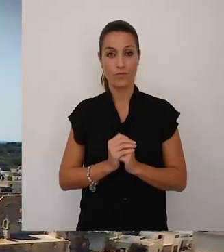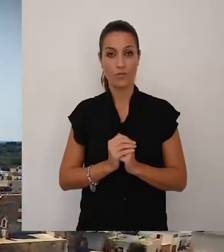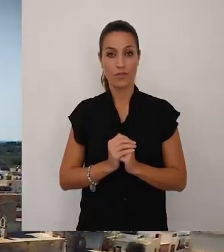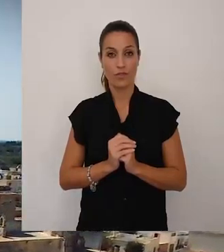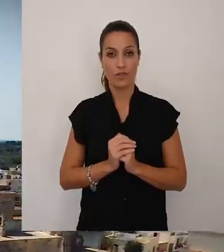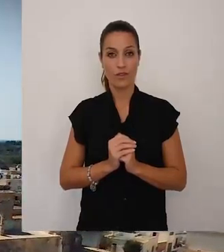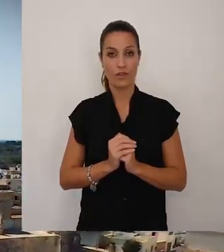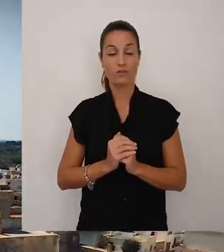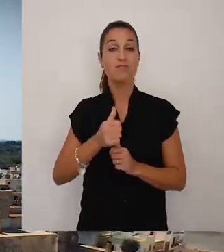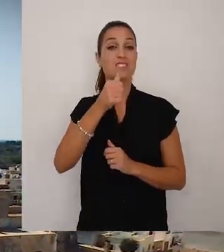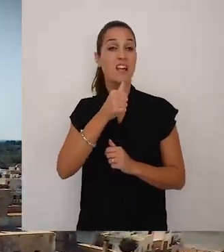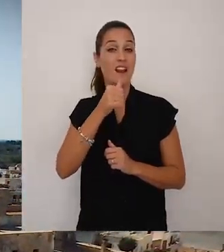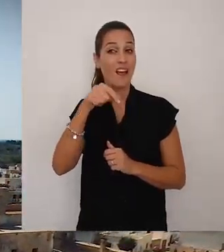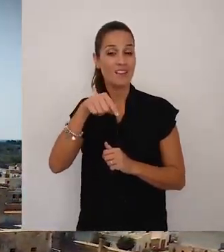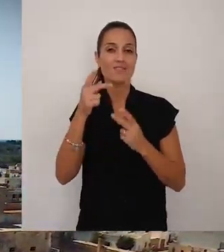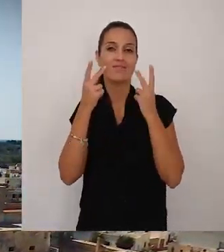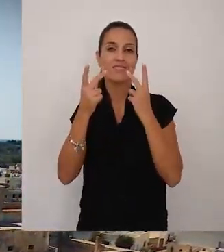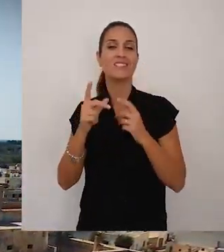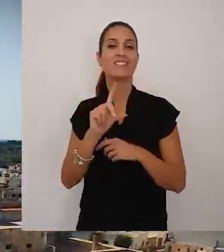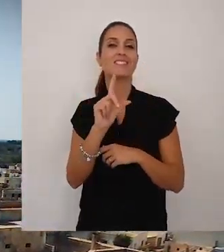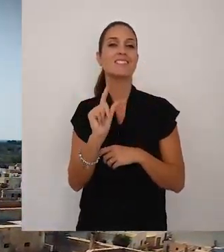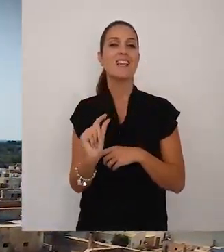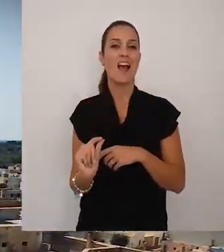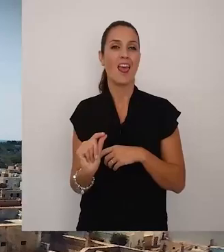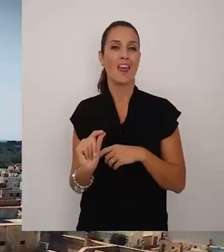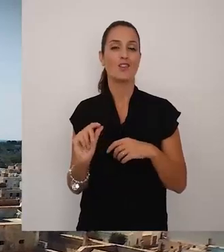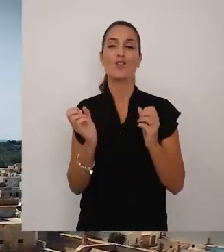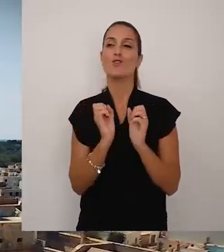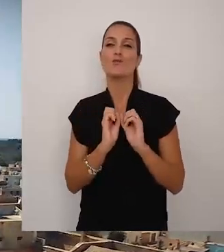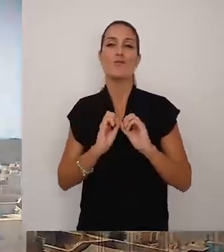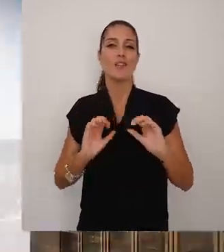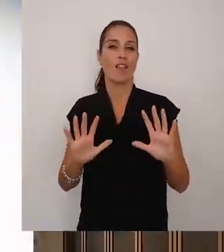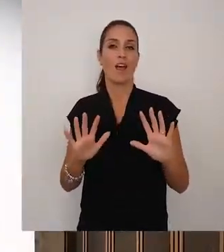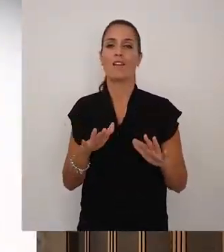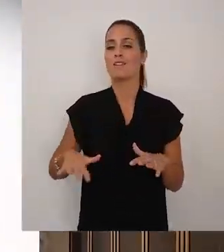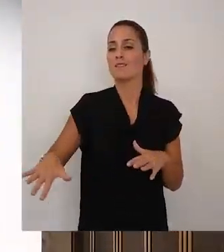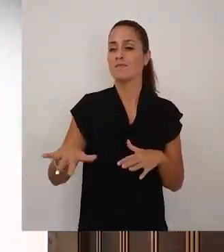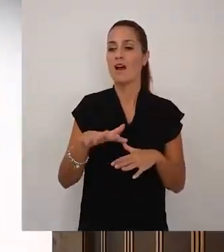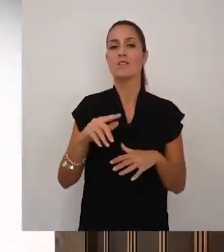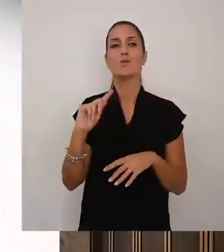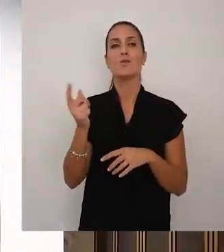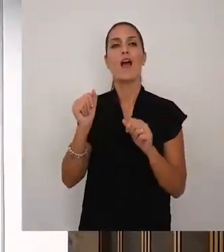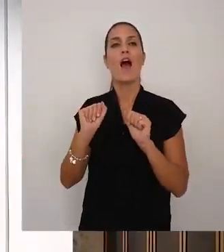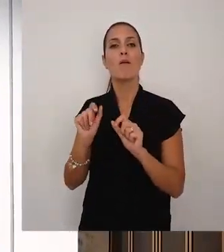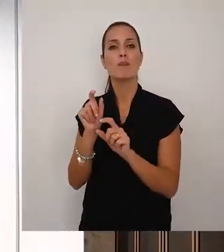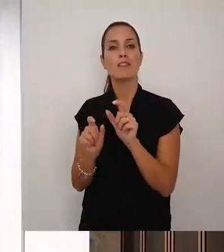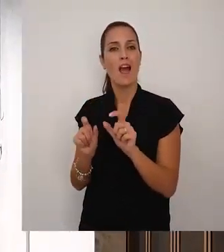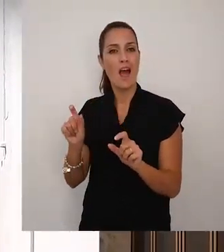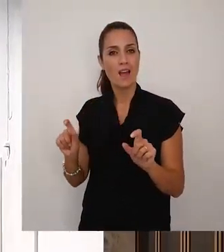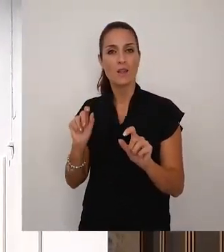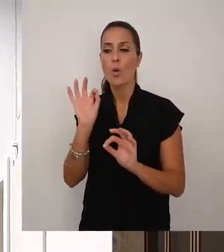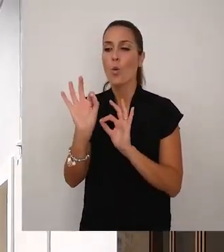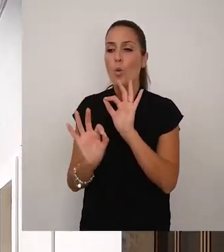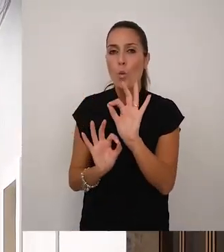Quelle sternatesi sono le forme di un Salento spontaneo. Gli spazi sono amati e vissuti dagli abitanti del luogo, i quali con